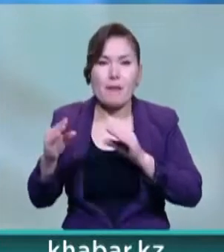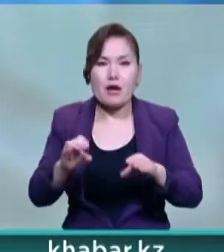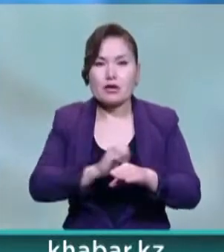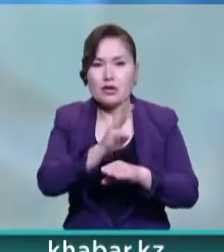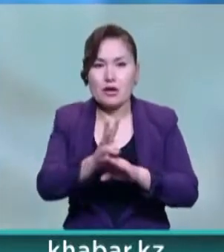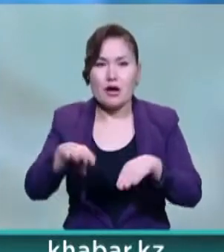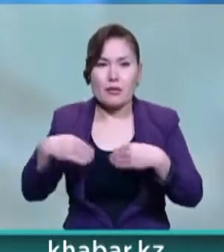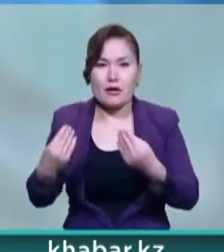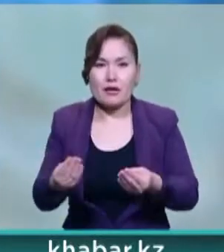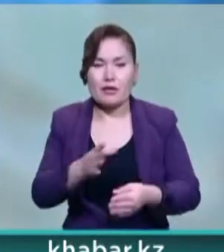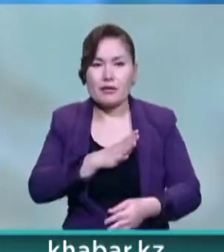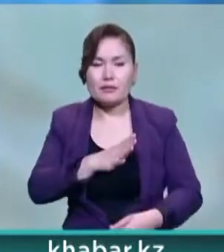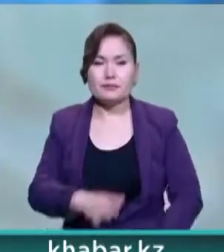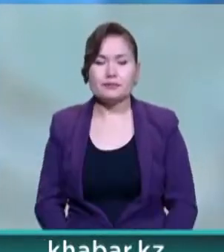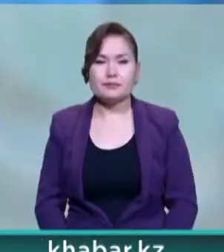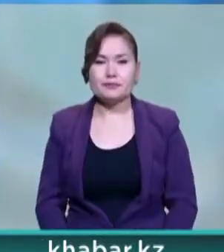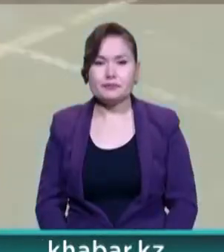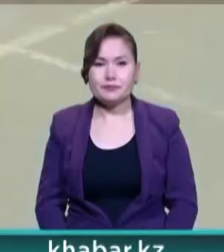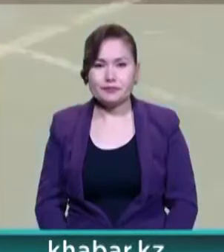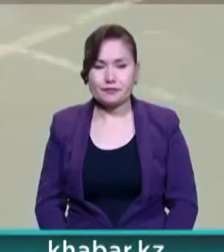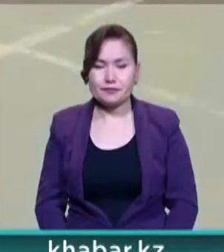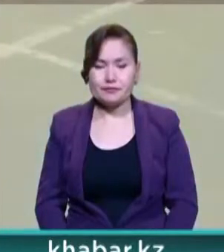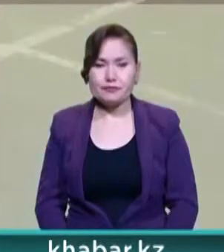инспекторларына басымдық беріліп отыр.